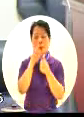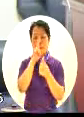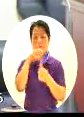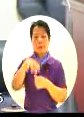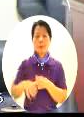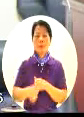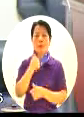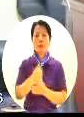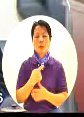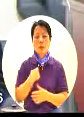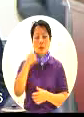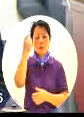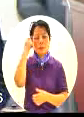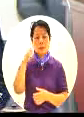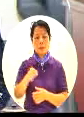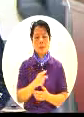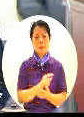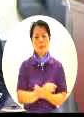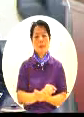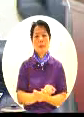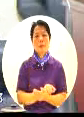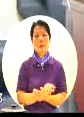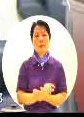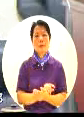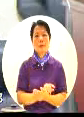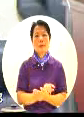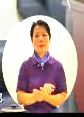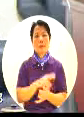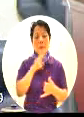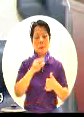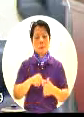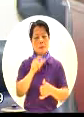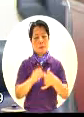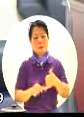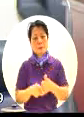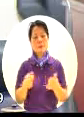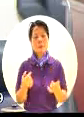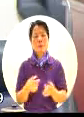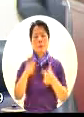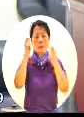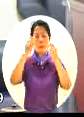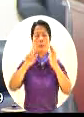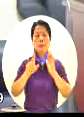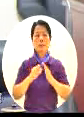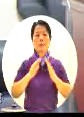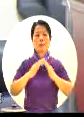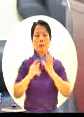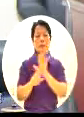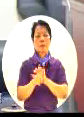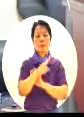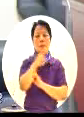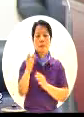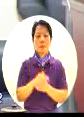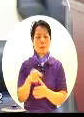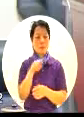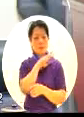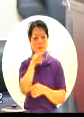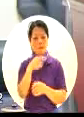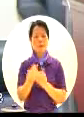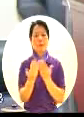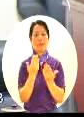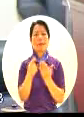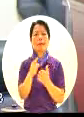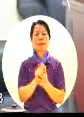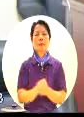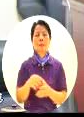人认为他各方面在高雄市的表现哈是有目共睹哈，包括文化局的部分哈，就是博